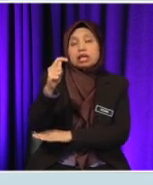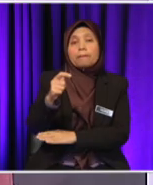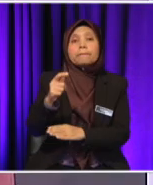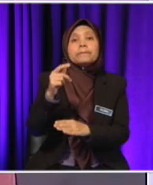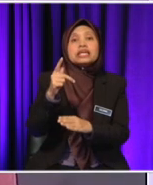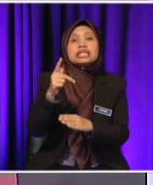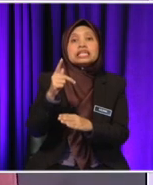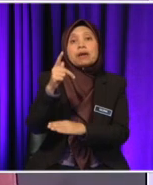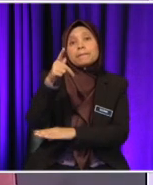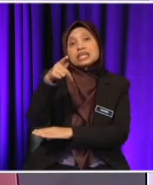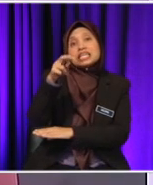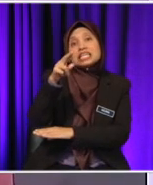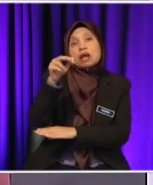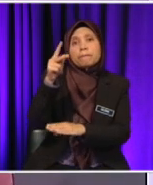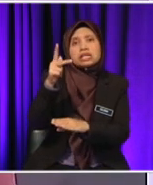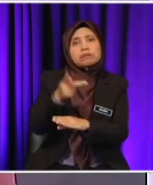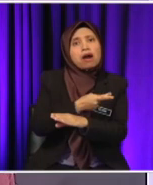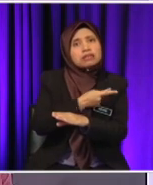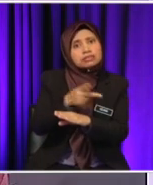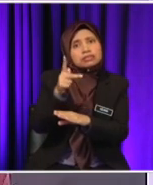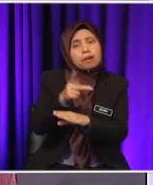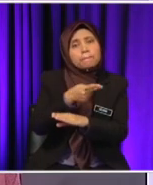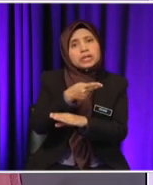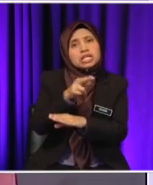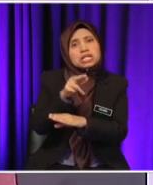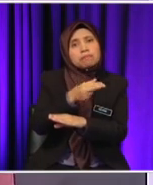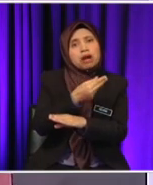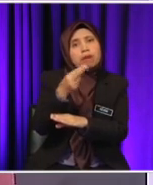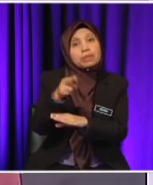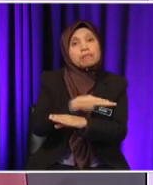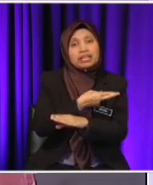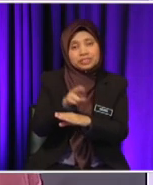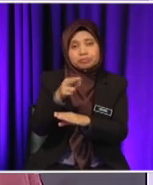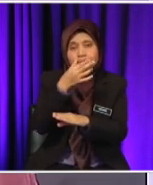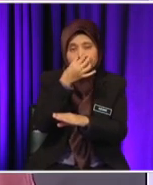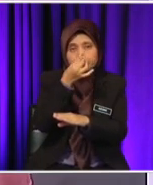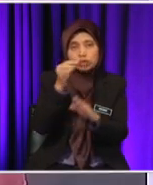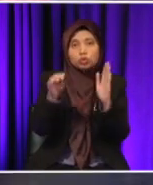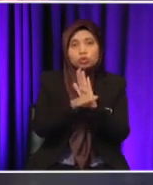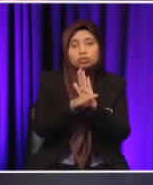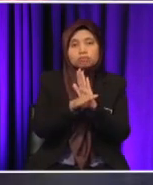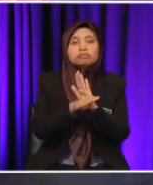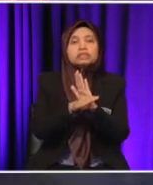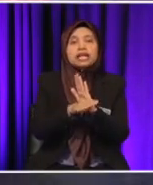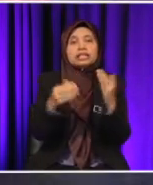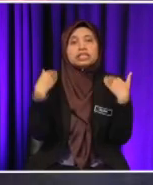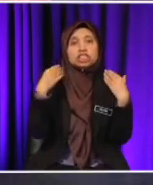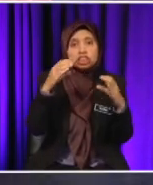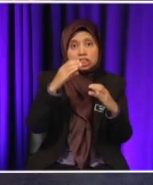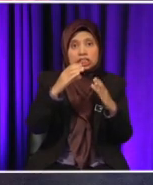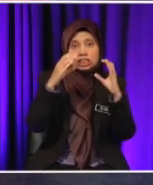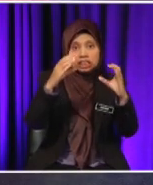Oke kita lihat apakah ciri-ciri pantun macam pantun menepati ciri-cirinya oke